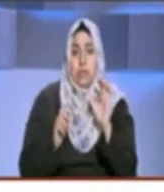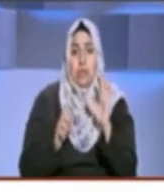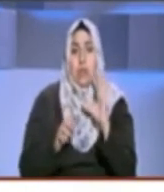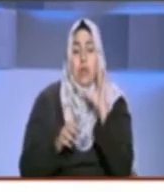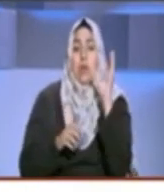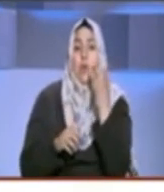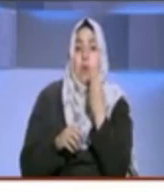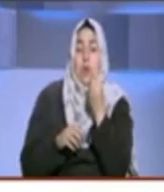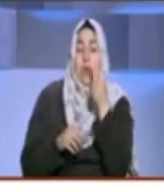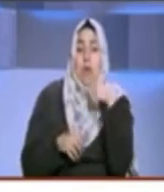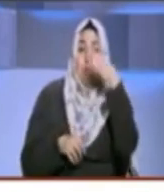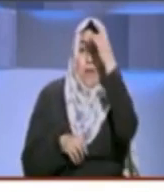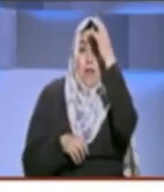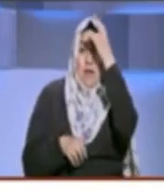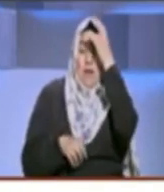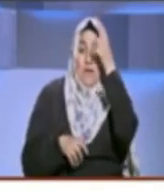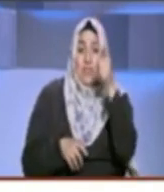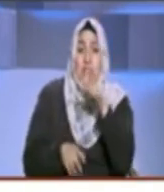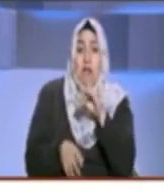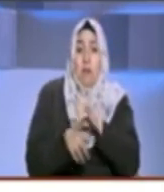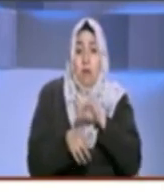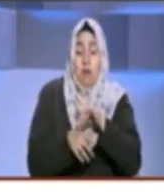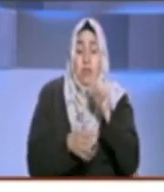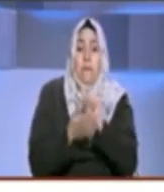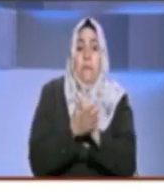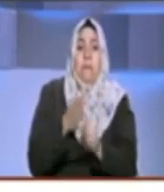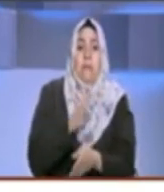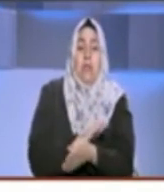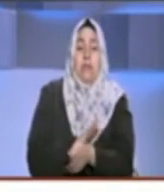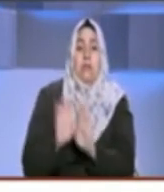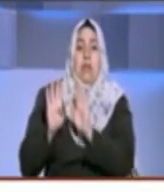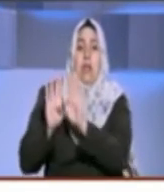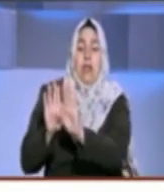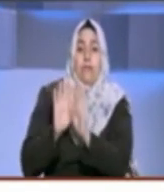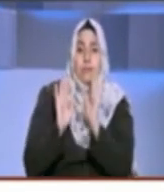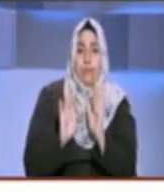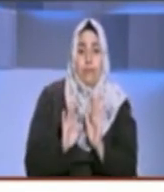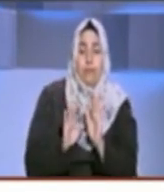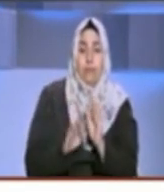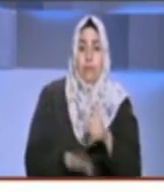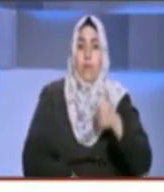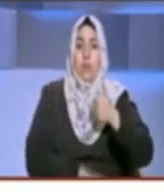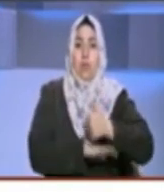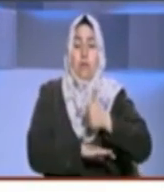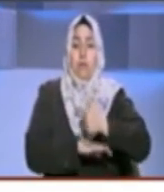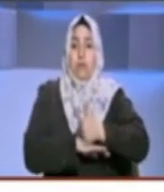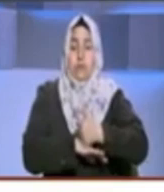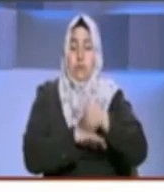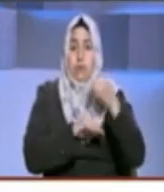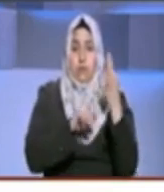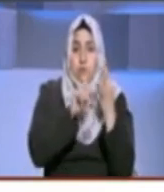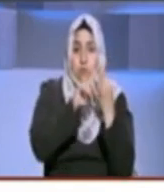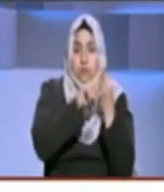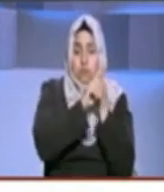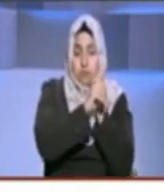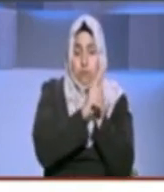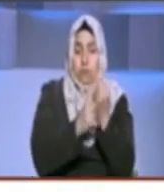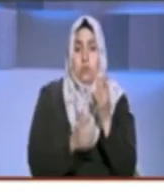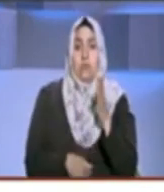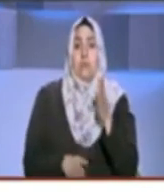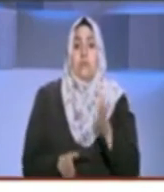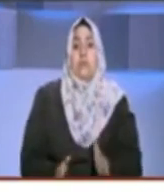أمراض مزمنة يلتزموا في البيت وما ينزلوش. المؤسسات طبعاً عليها كلام كبير جداً في توفير البنية